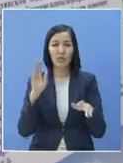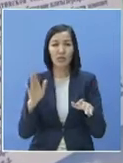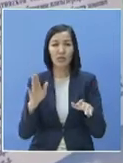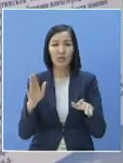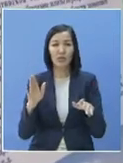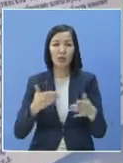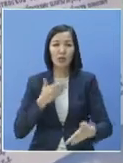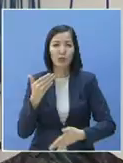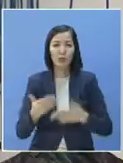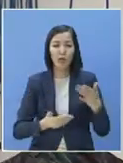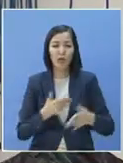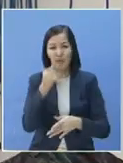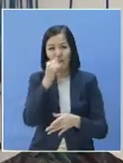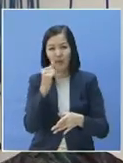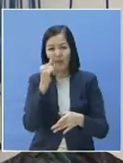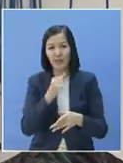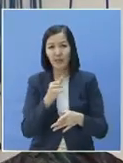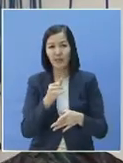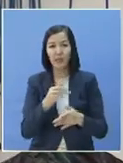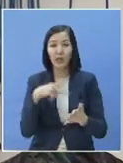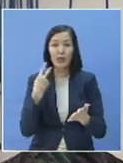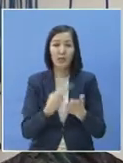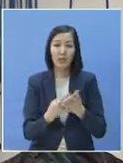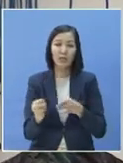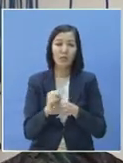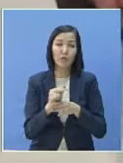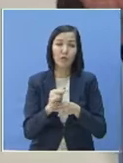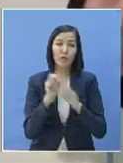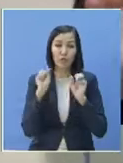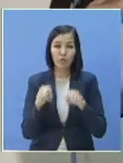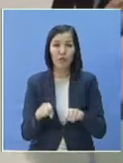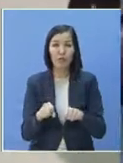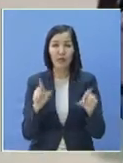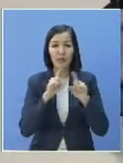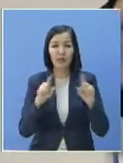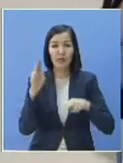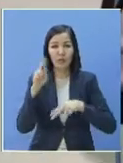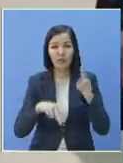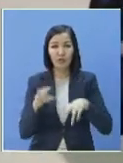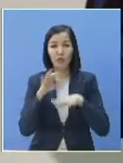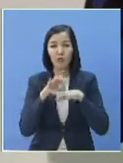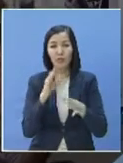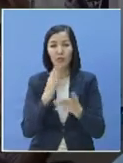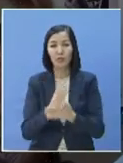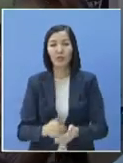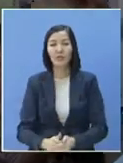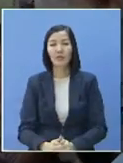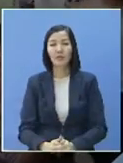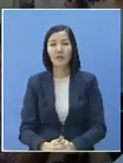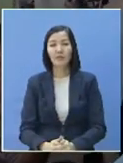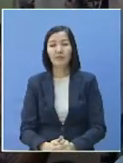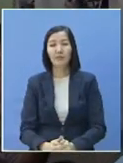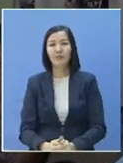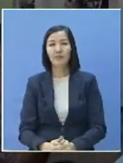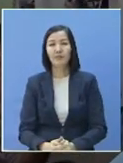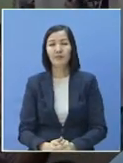қимыл қозғалысы нашар адамдардың жатып ем алуына мүмкіндігі болмақ. Қазір ғимараттың құрылыс жұмыстары жүріп жатыр. становится